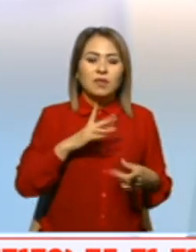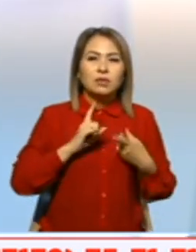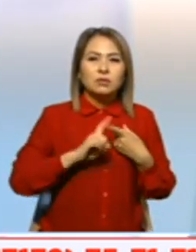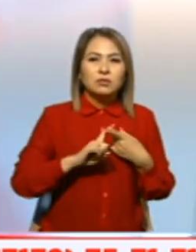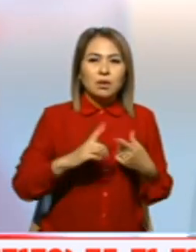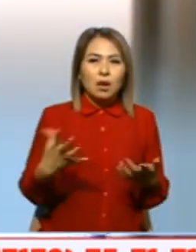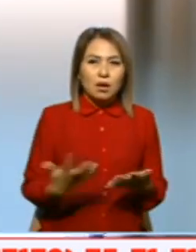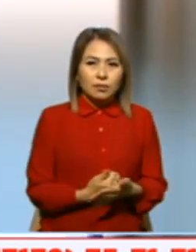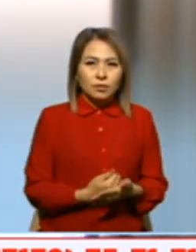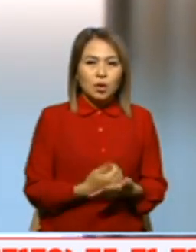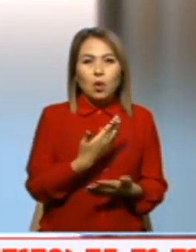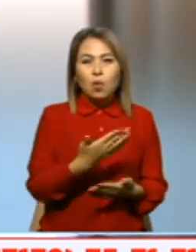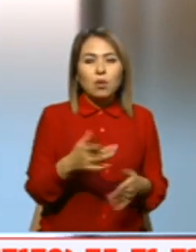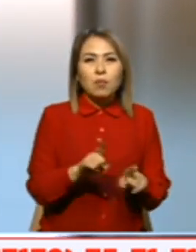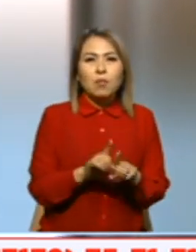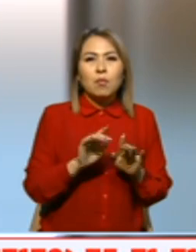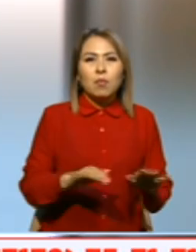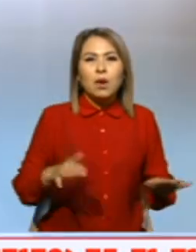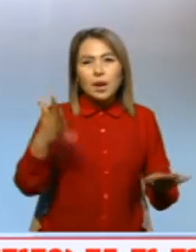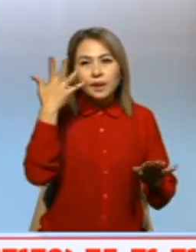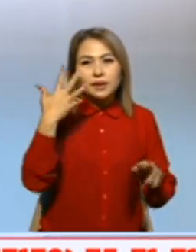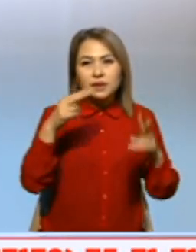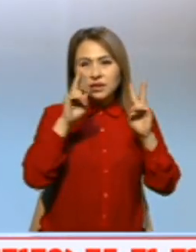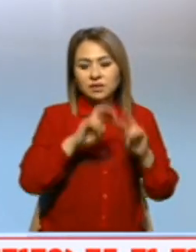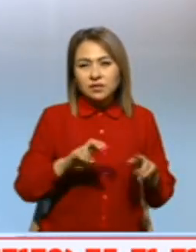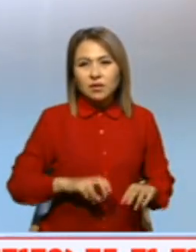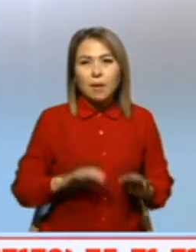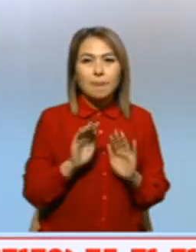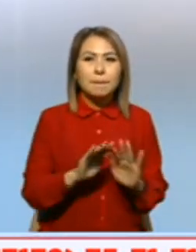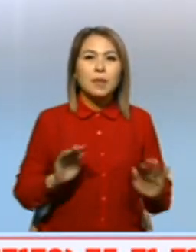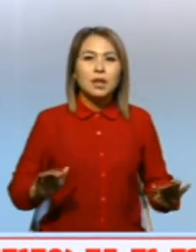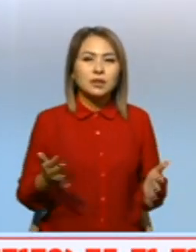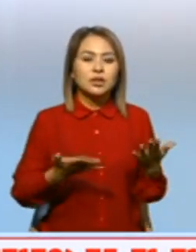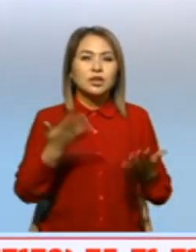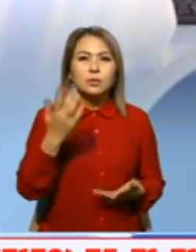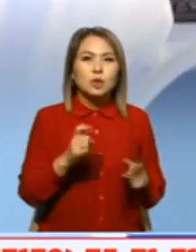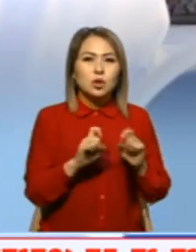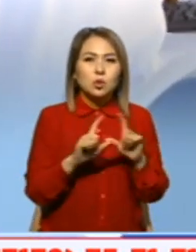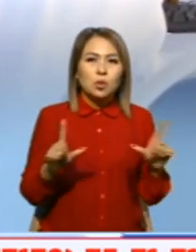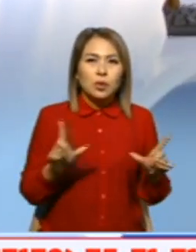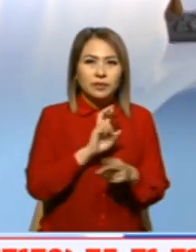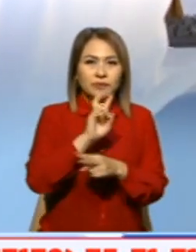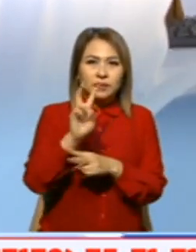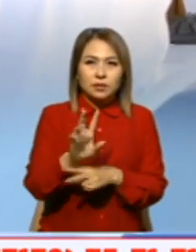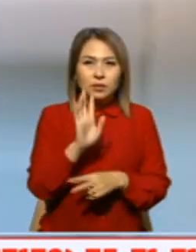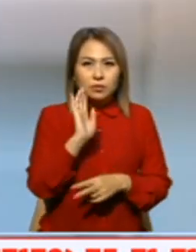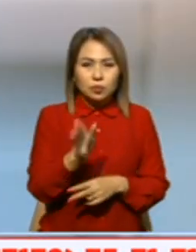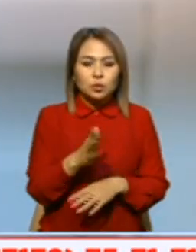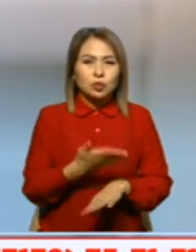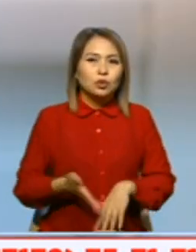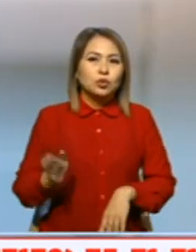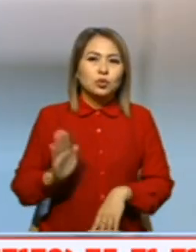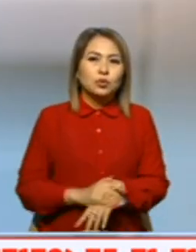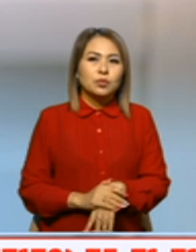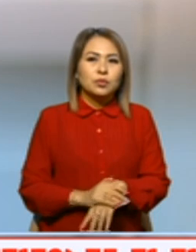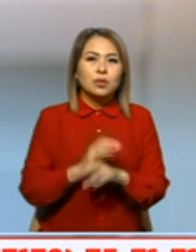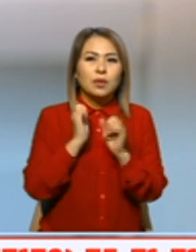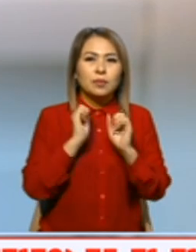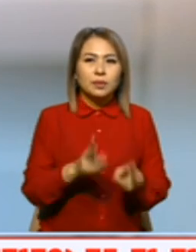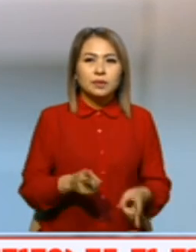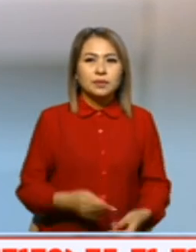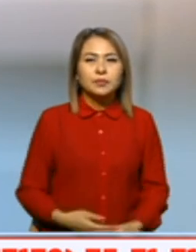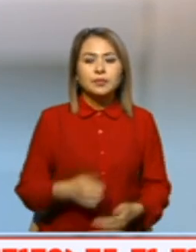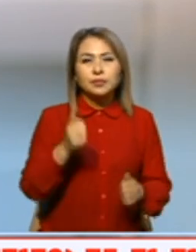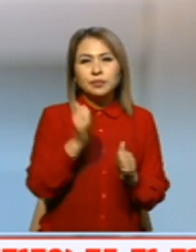табылуы мүмкін. Ал ол бала тексеруден өтпей балабақшаға немесе мектепке барса, басқа балаларға да ауру жұқтыру қаупі төнеді.